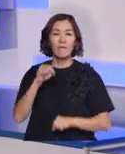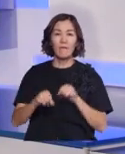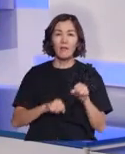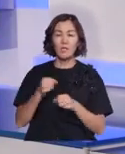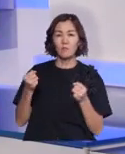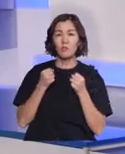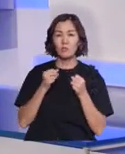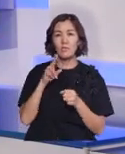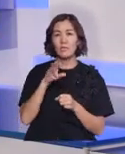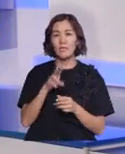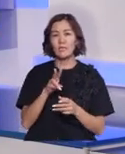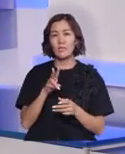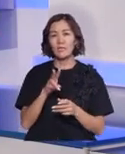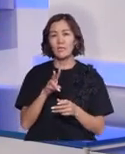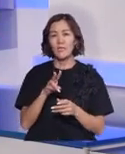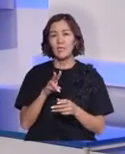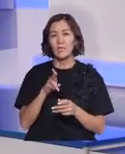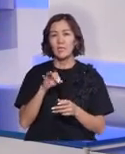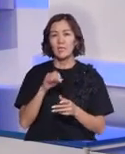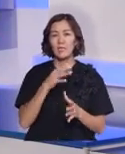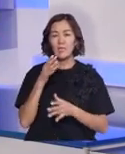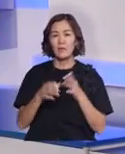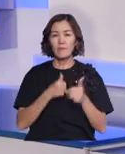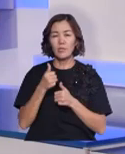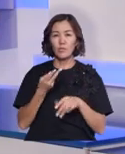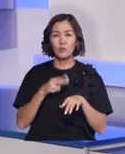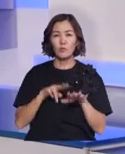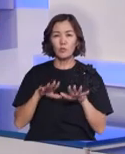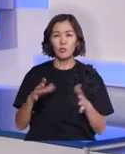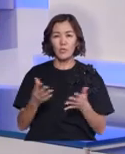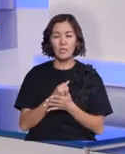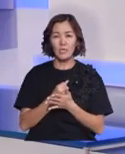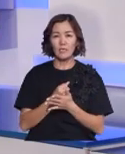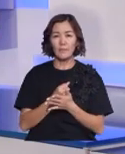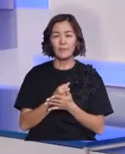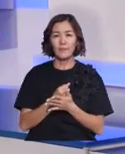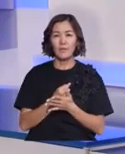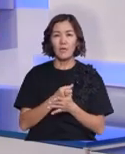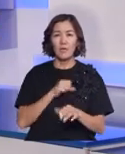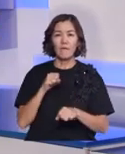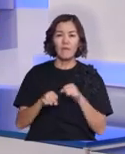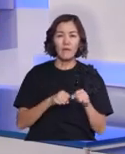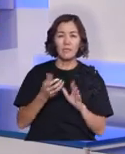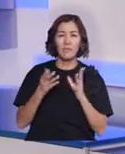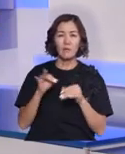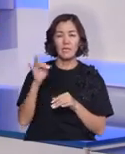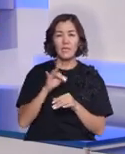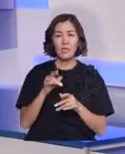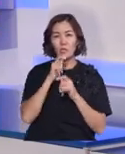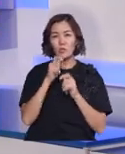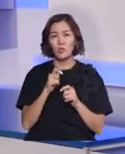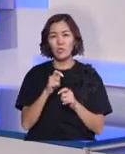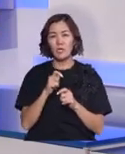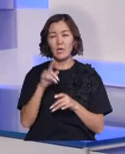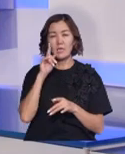Қазақстандық велоспортшы Данияр Шаяхметов тректен өткен әлем біріншілігінде күміс жүлдегер атанды. Бұл отандық велотрек бойынша тарихи жүлде.